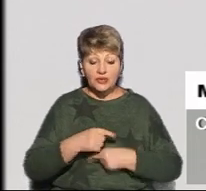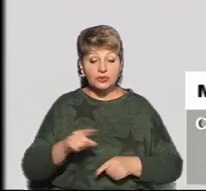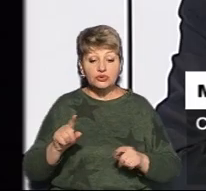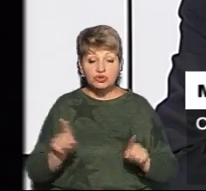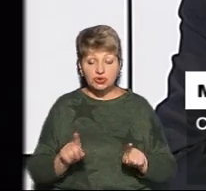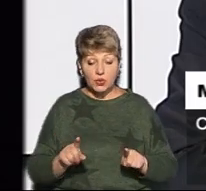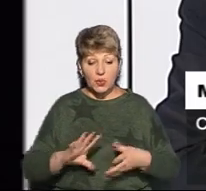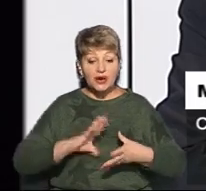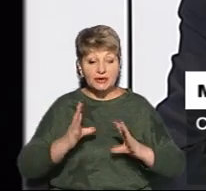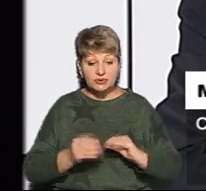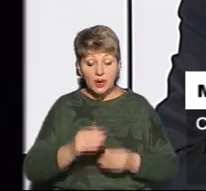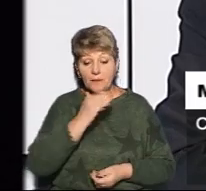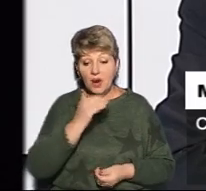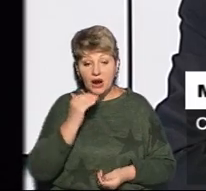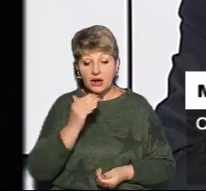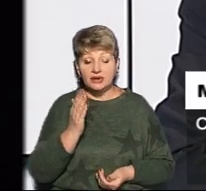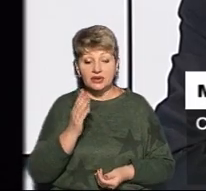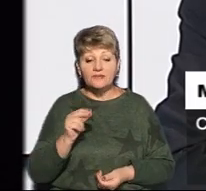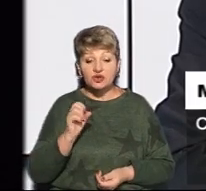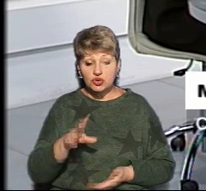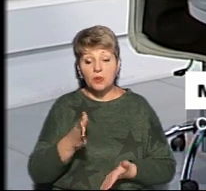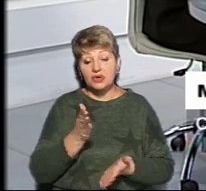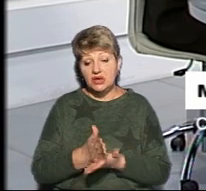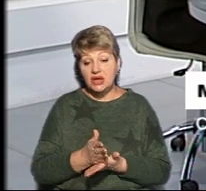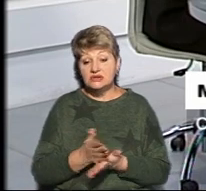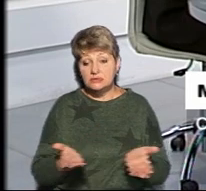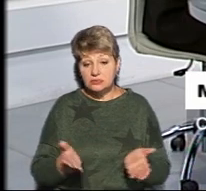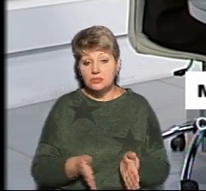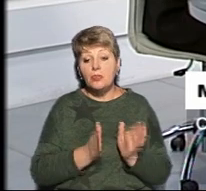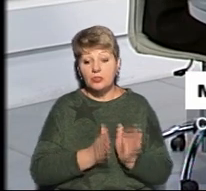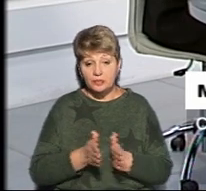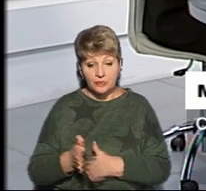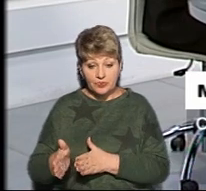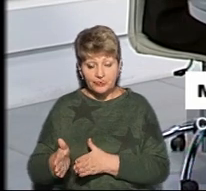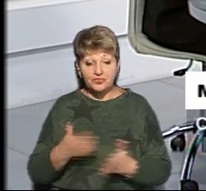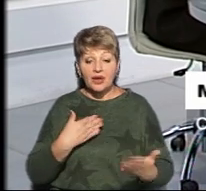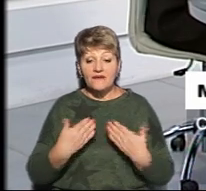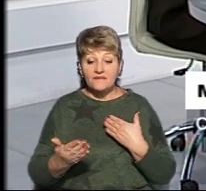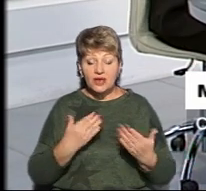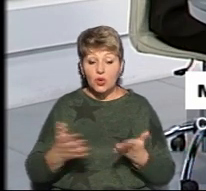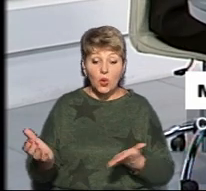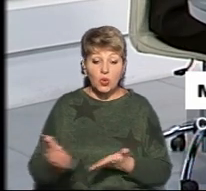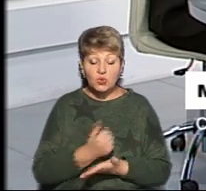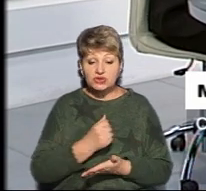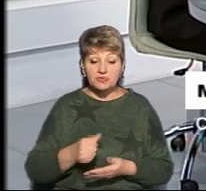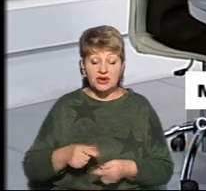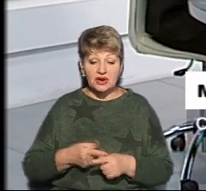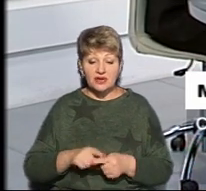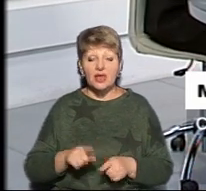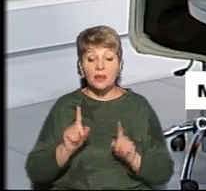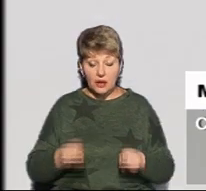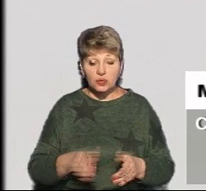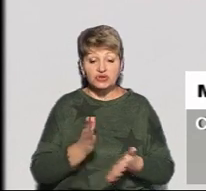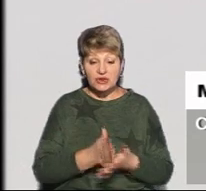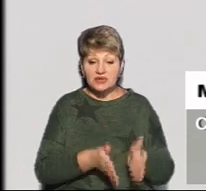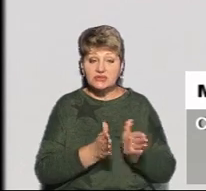результат багато в чому є закономірним. Ну, відносний неуспіх партії влади так само є